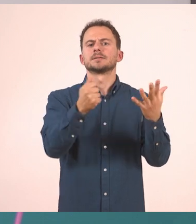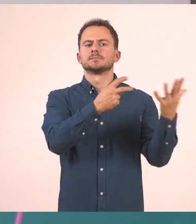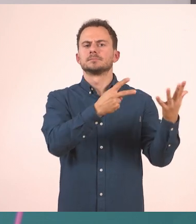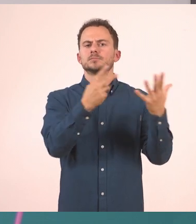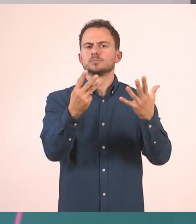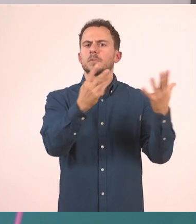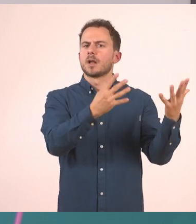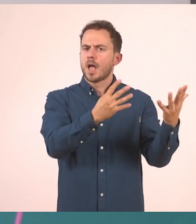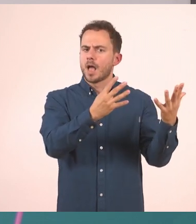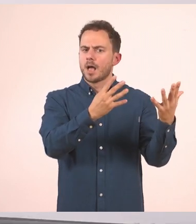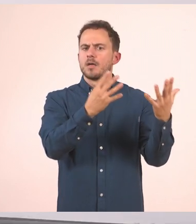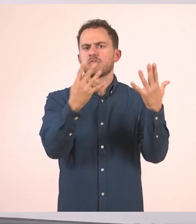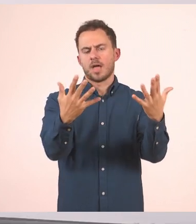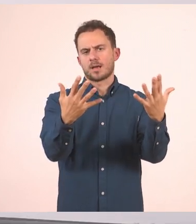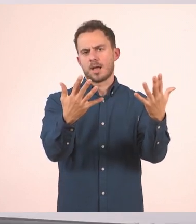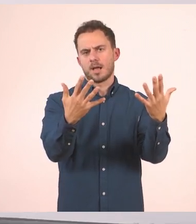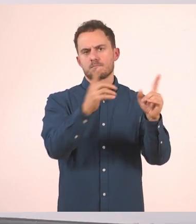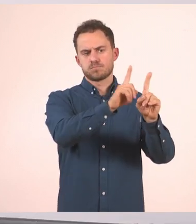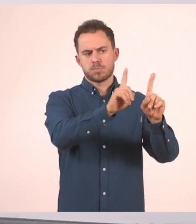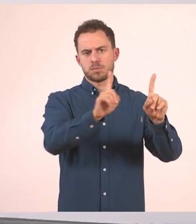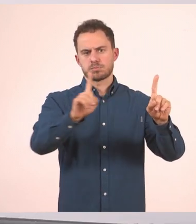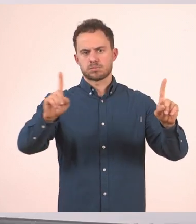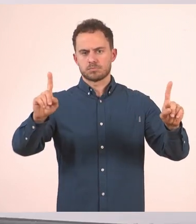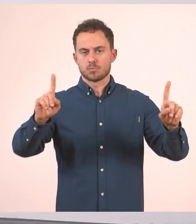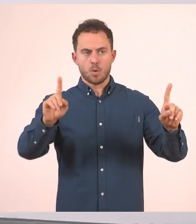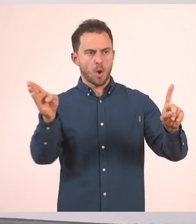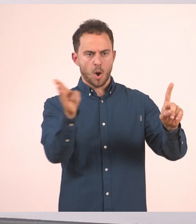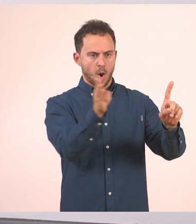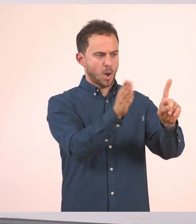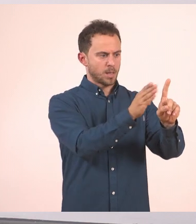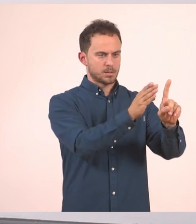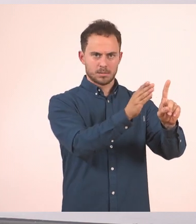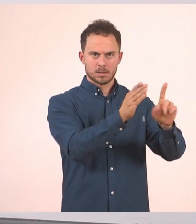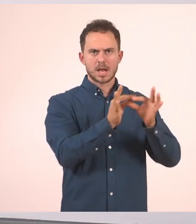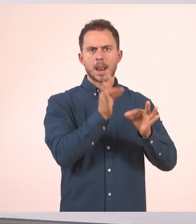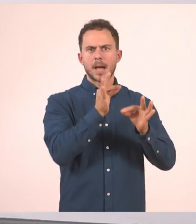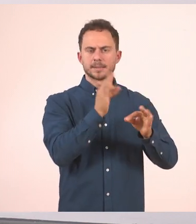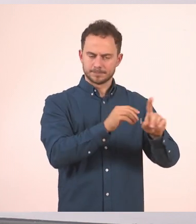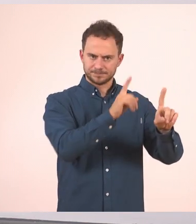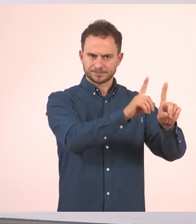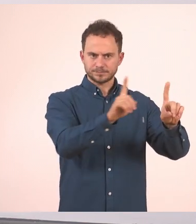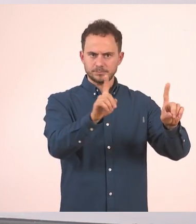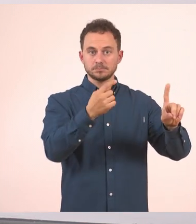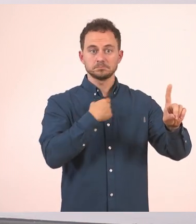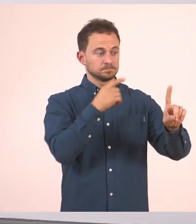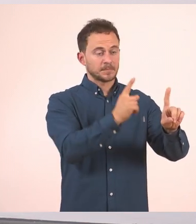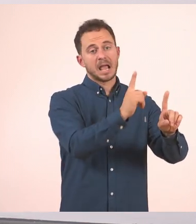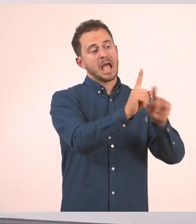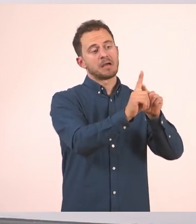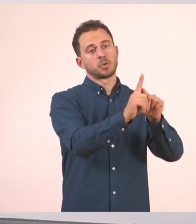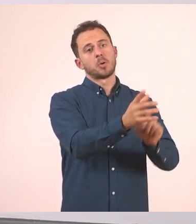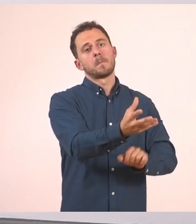8, 9, 10 καλαμάκια. Τα βλέπετε. Και πήρα αυτό το